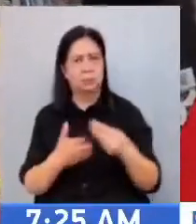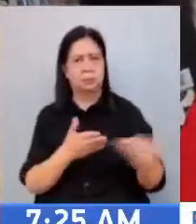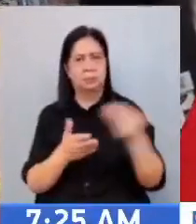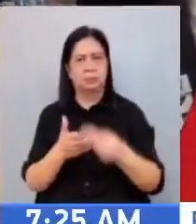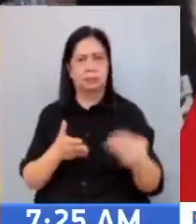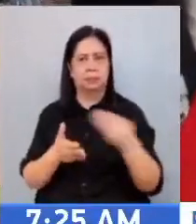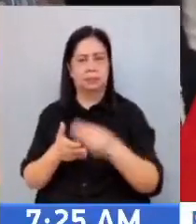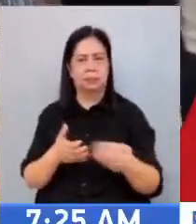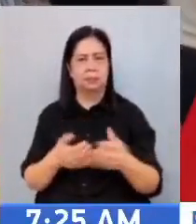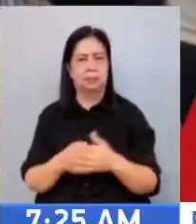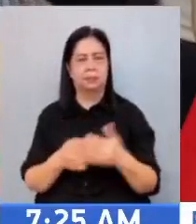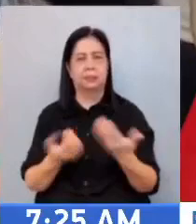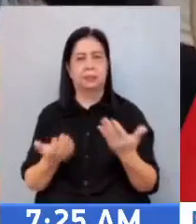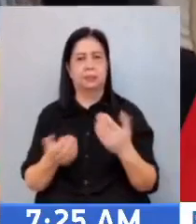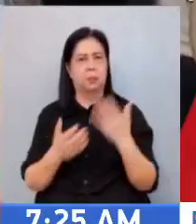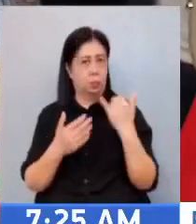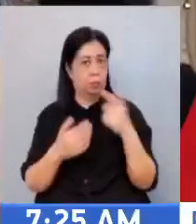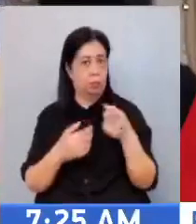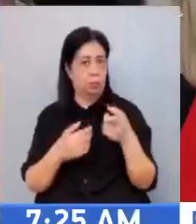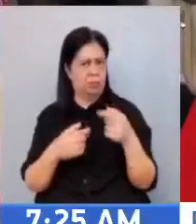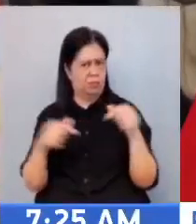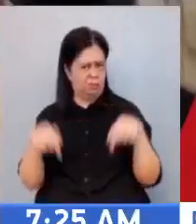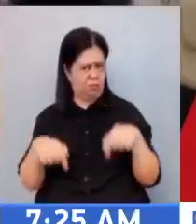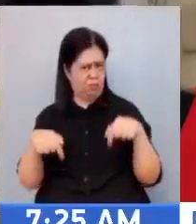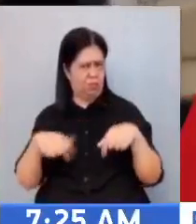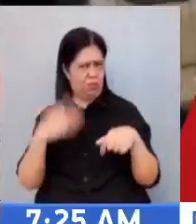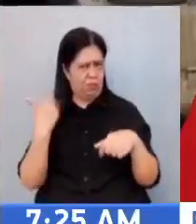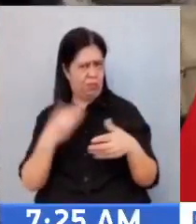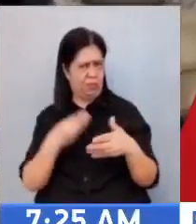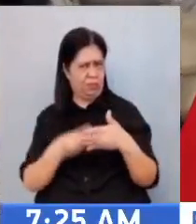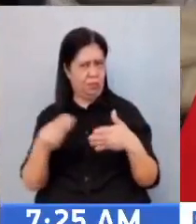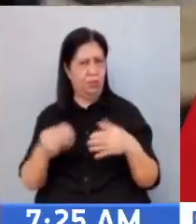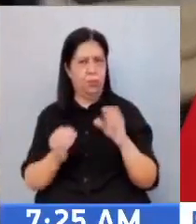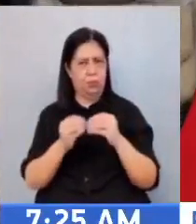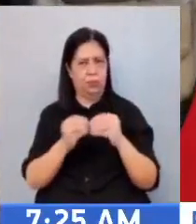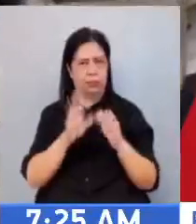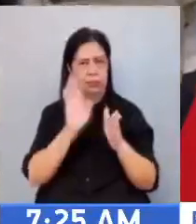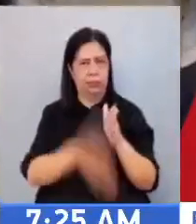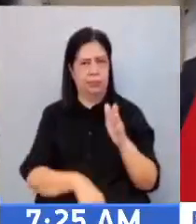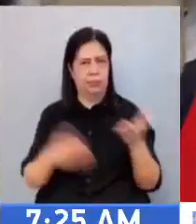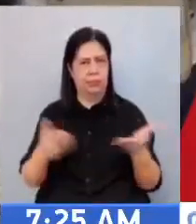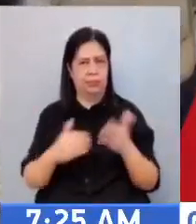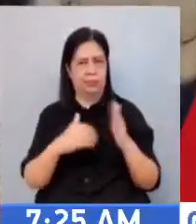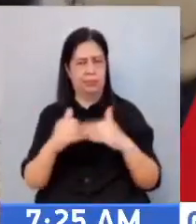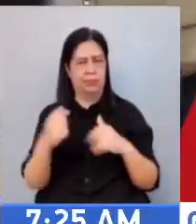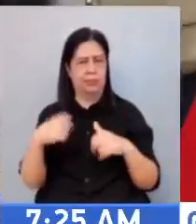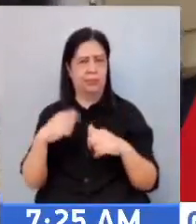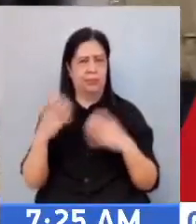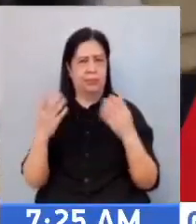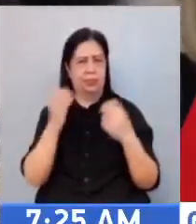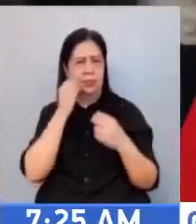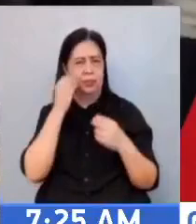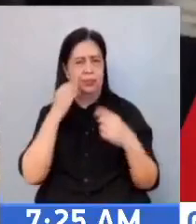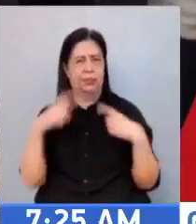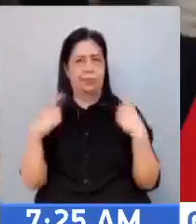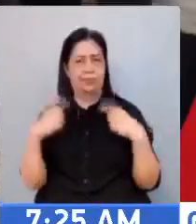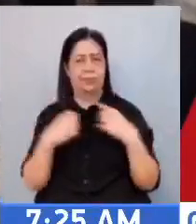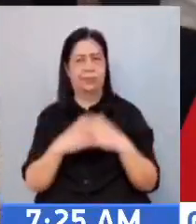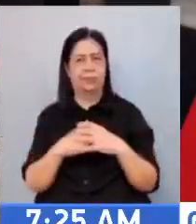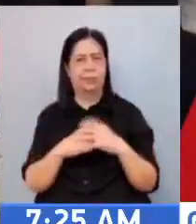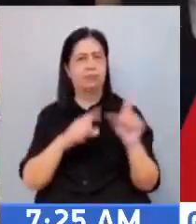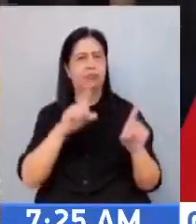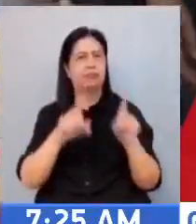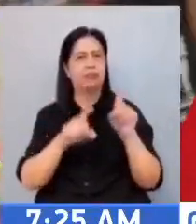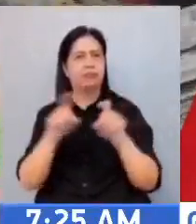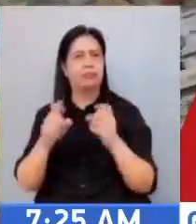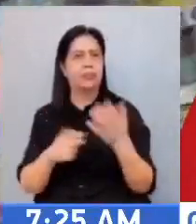school supplies. Ah, bakit dito kayo mamimili? Medyo mura-mura naman po kayo sa dun sa amin. And ho, kumusta do sa mga pagtatanong nyo? Kumusta ho presyo